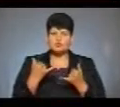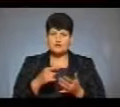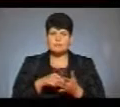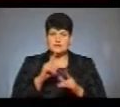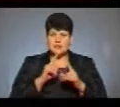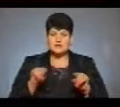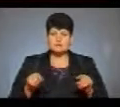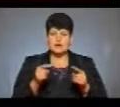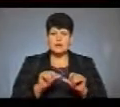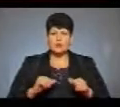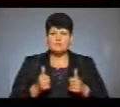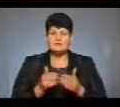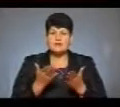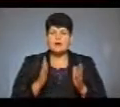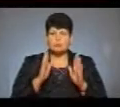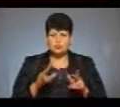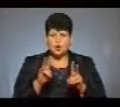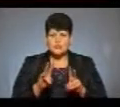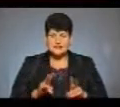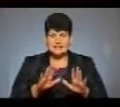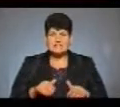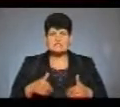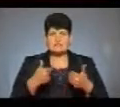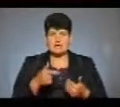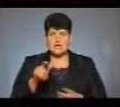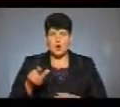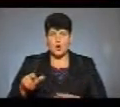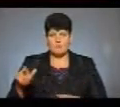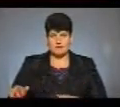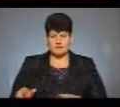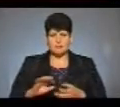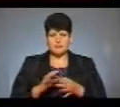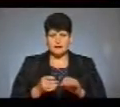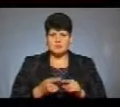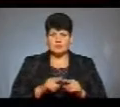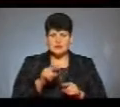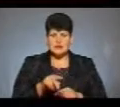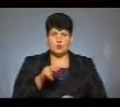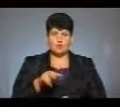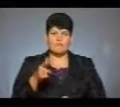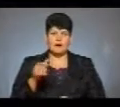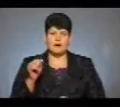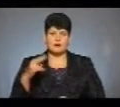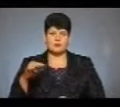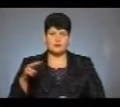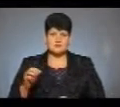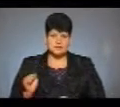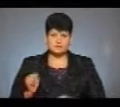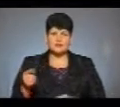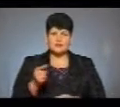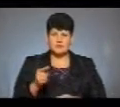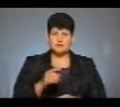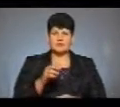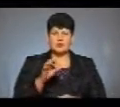створили комісію, яка буде розглядати звернення громадян. Детальніше про це в сюжеті Любові Гадомської. Тернополянка